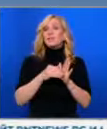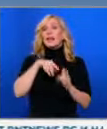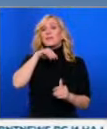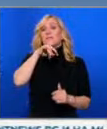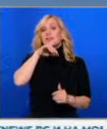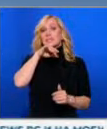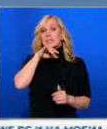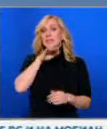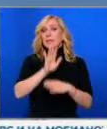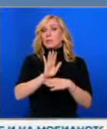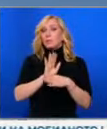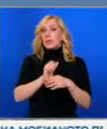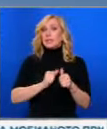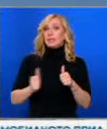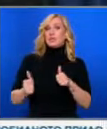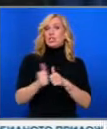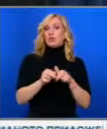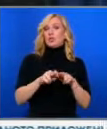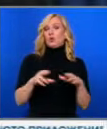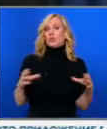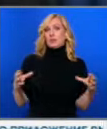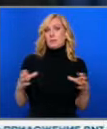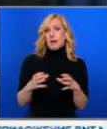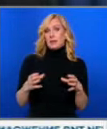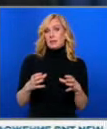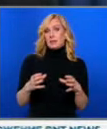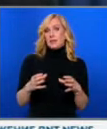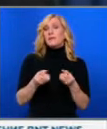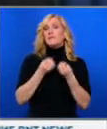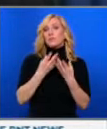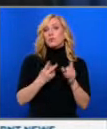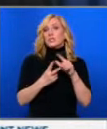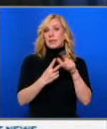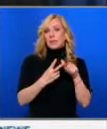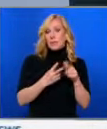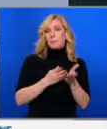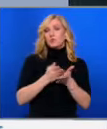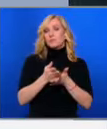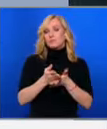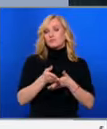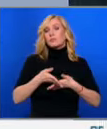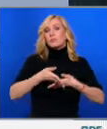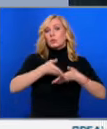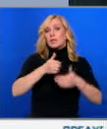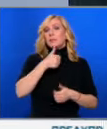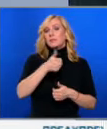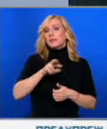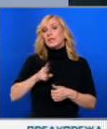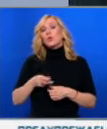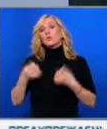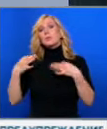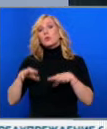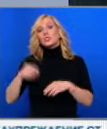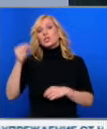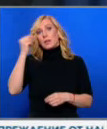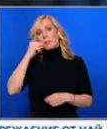депутат да оглави 51-то народно събрание и да се отпуши работата му. Възможностите са две – подкрепа от БСП или от Демократична България или